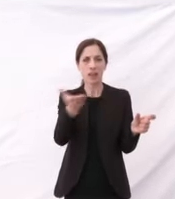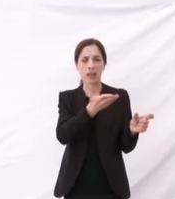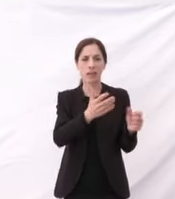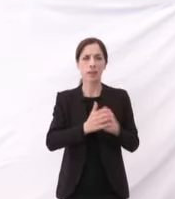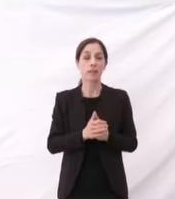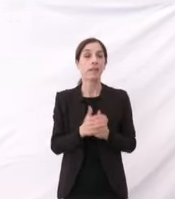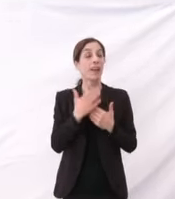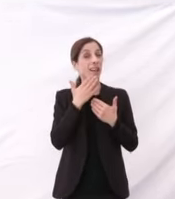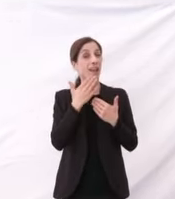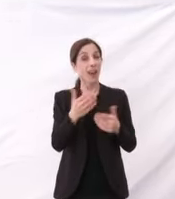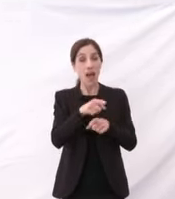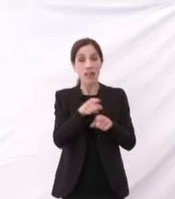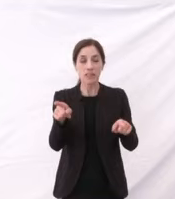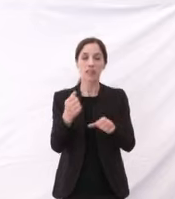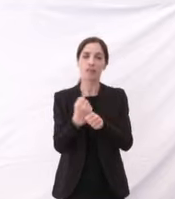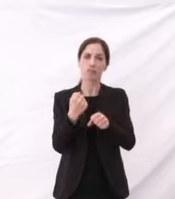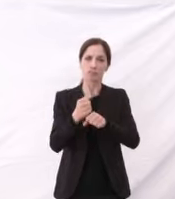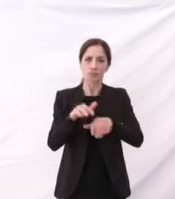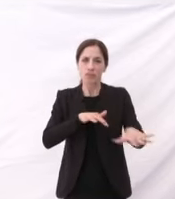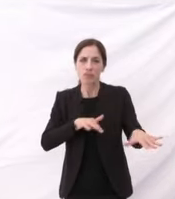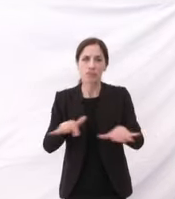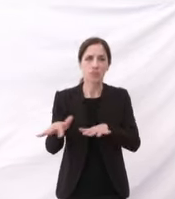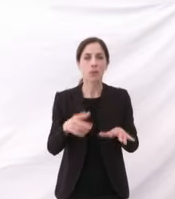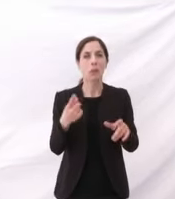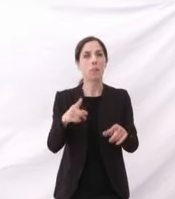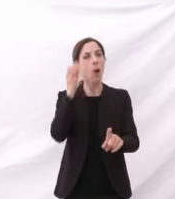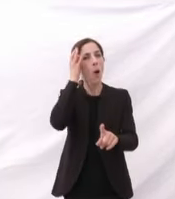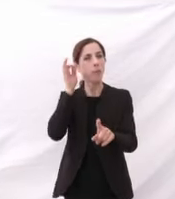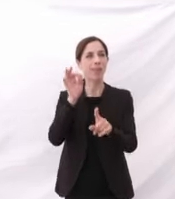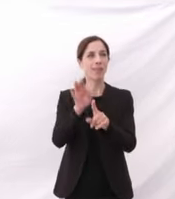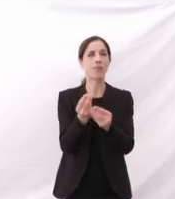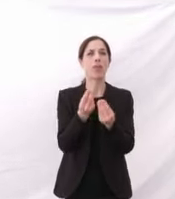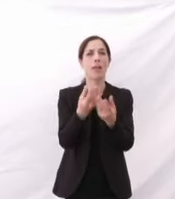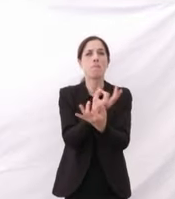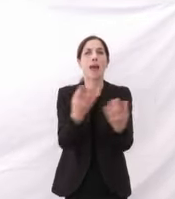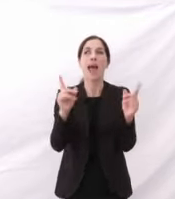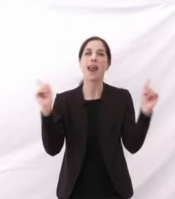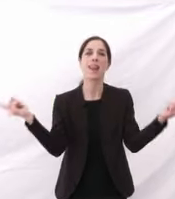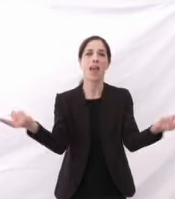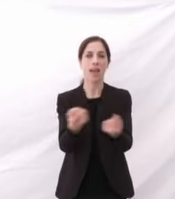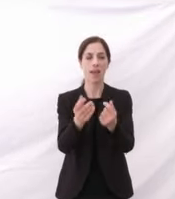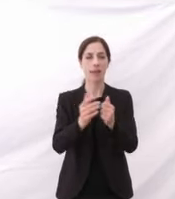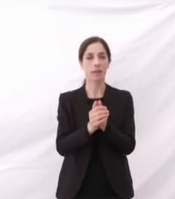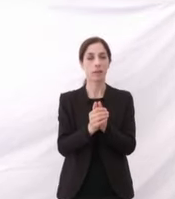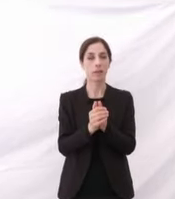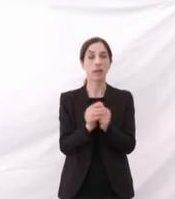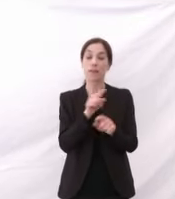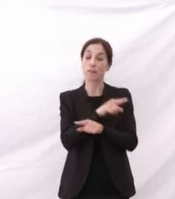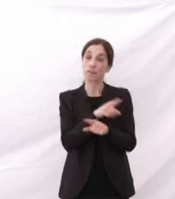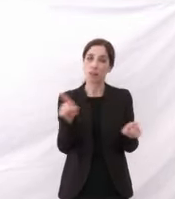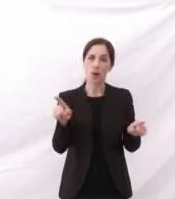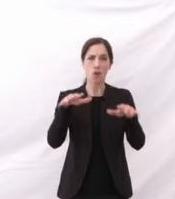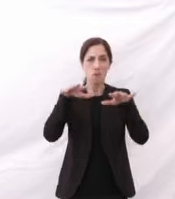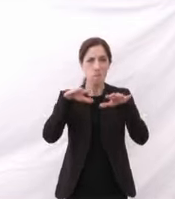Grazie per il servizio che voi fate per il bene comune. Questo vostro impegno per una